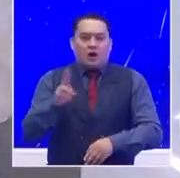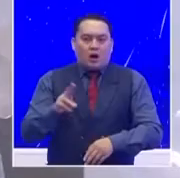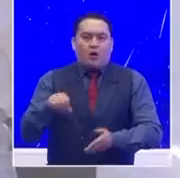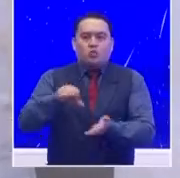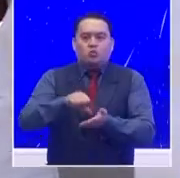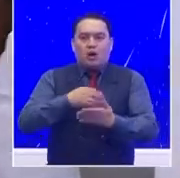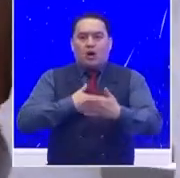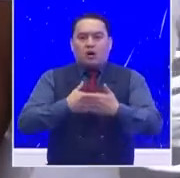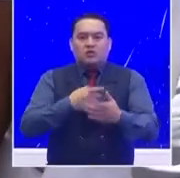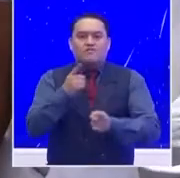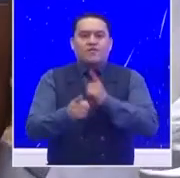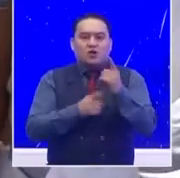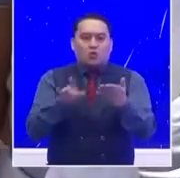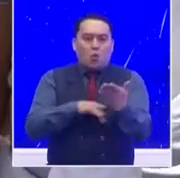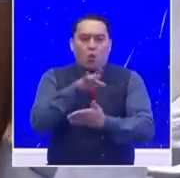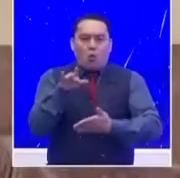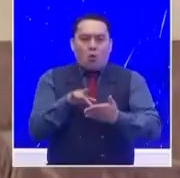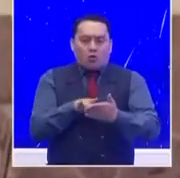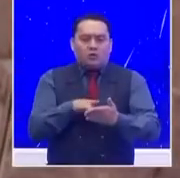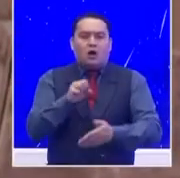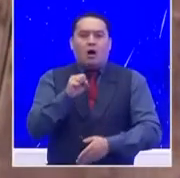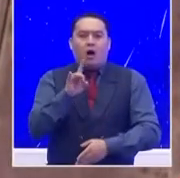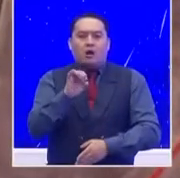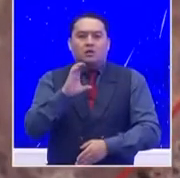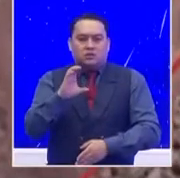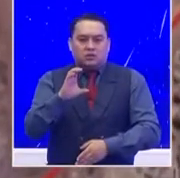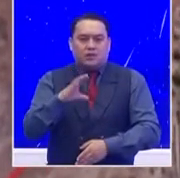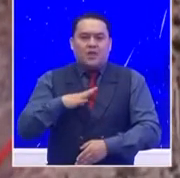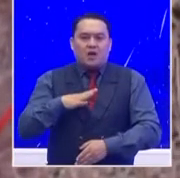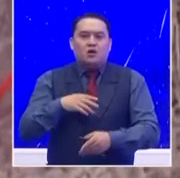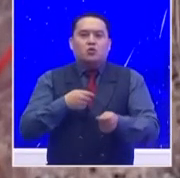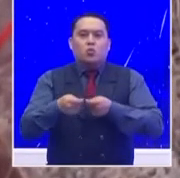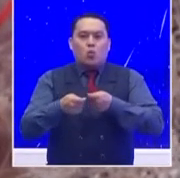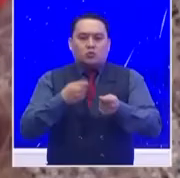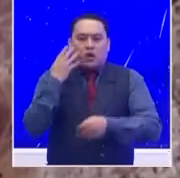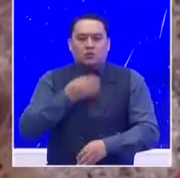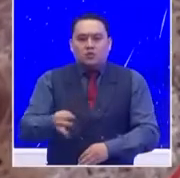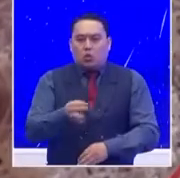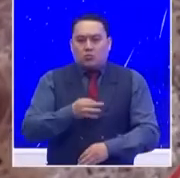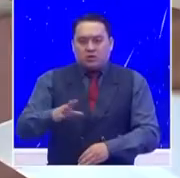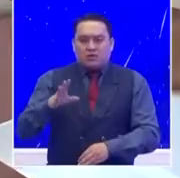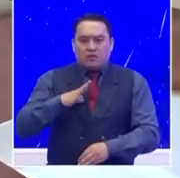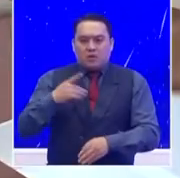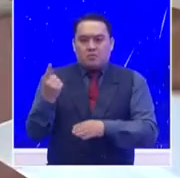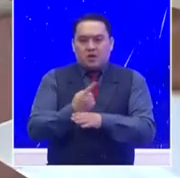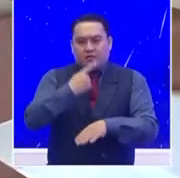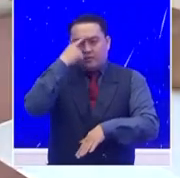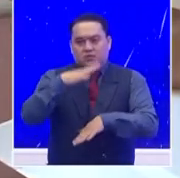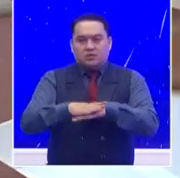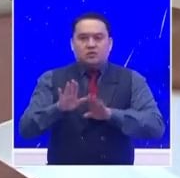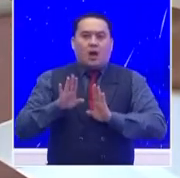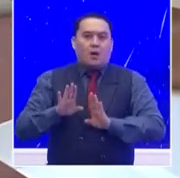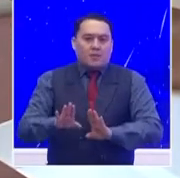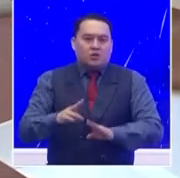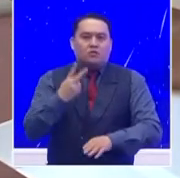участие восстановление города арысь немалая работа выполнена и руководством алматинской области в первый заместитель главы региона